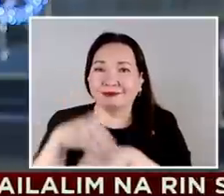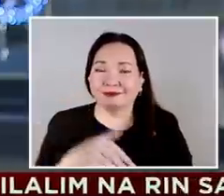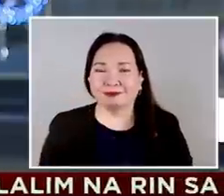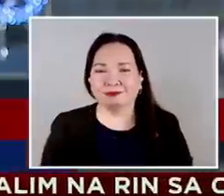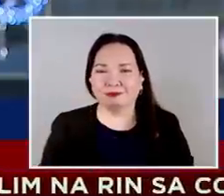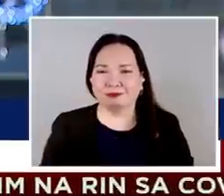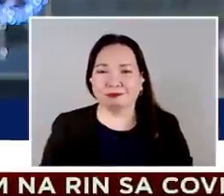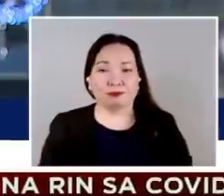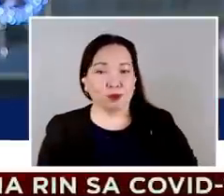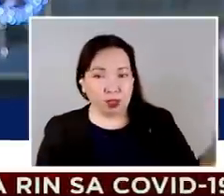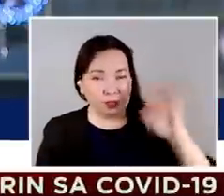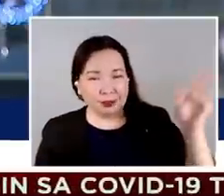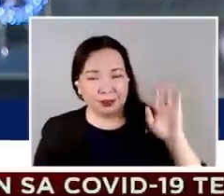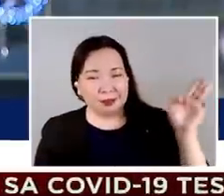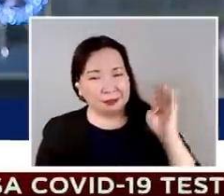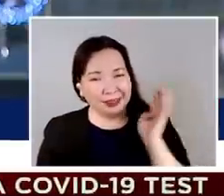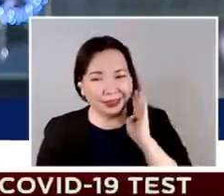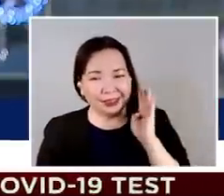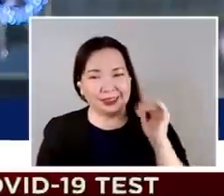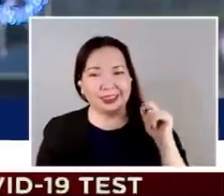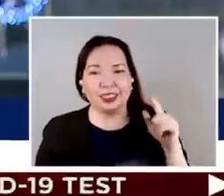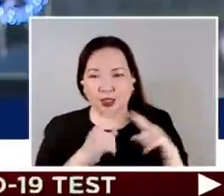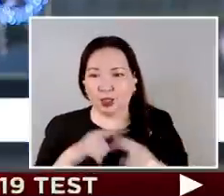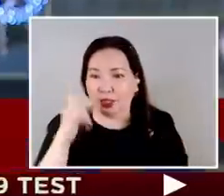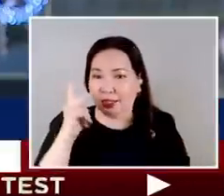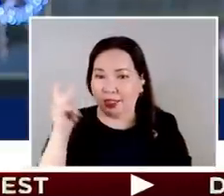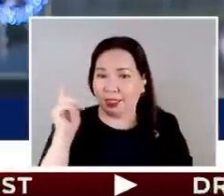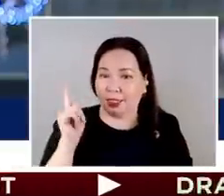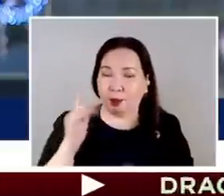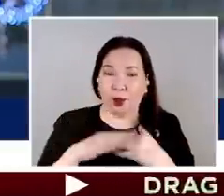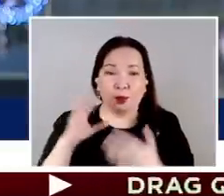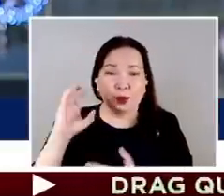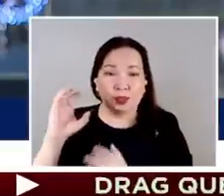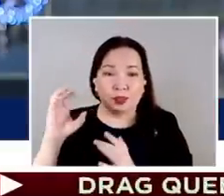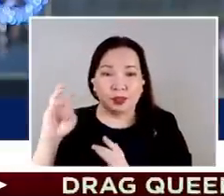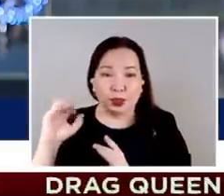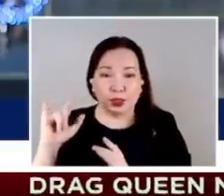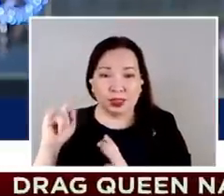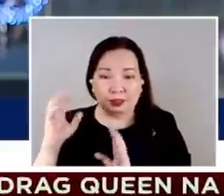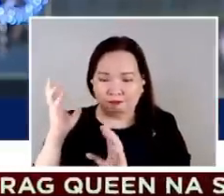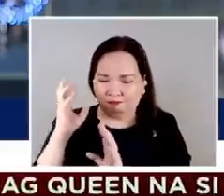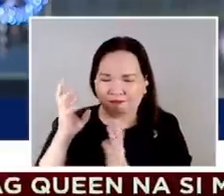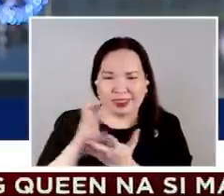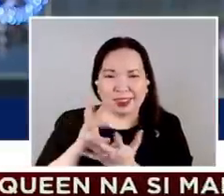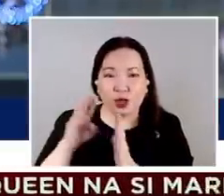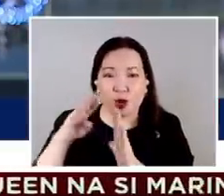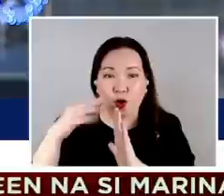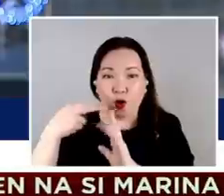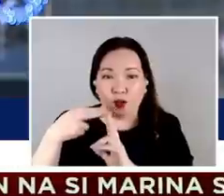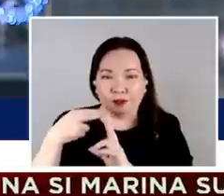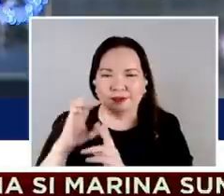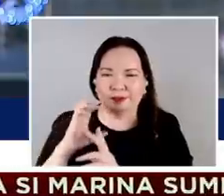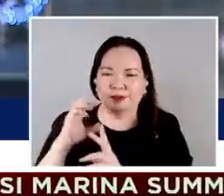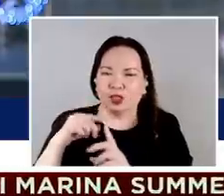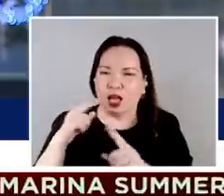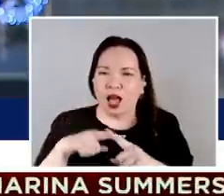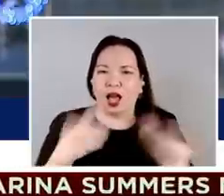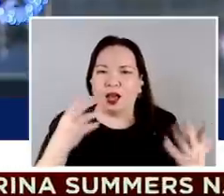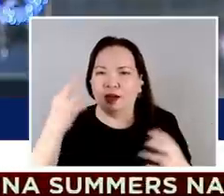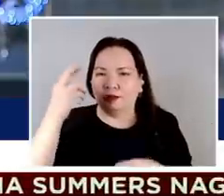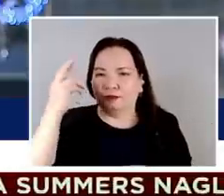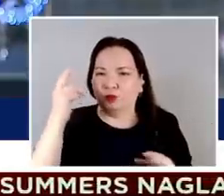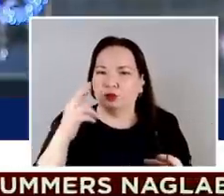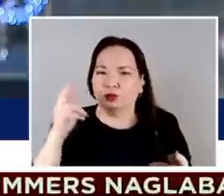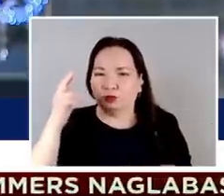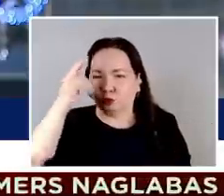Ate B, bukod sa Kartilya ng Katipunan, dito sa May City Hall, nagningning na rin ngayong gabi ang Rizal Park, Post